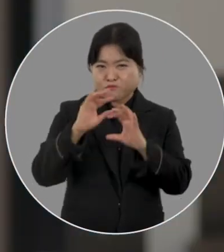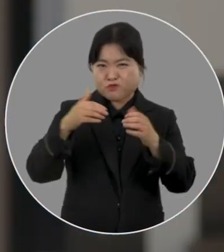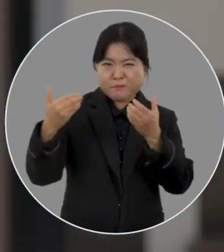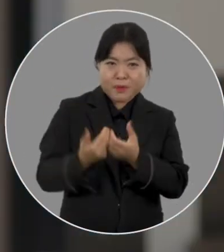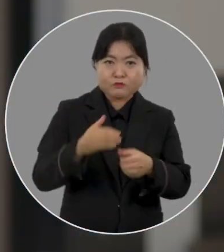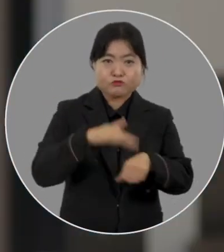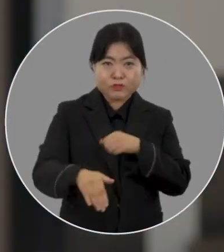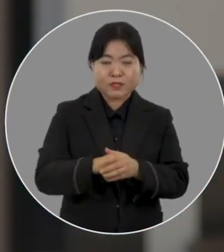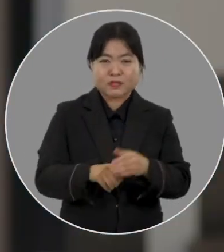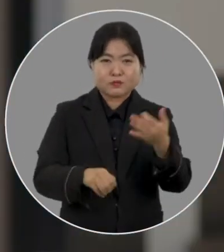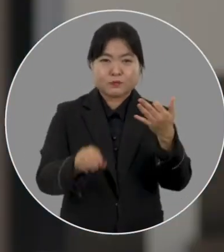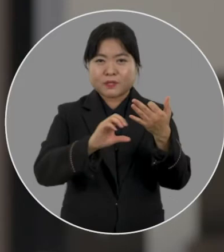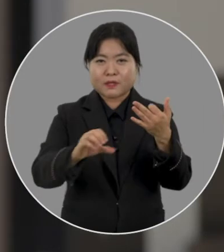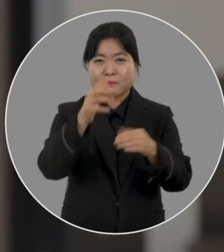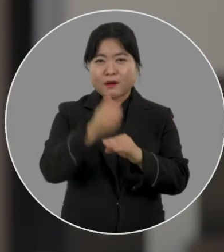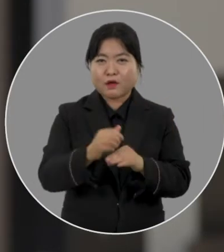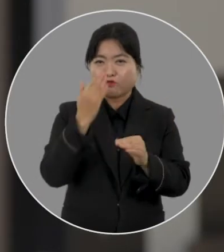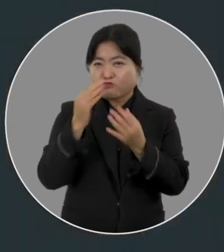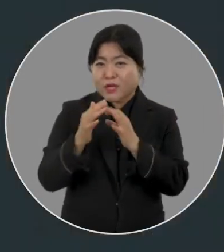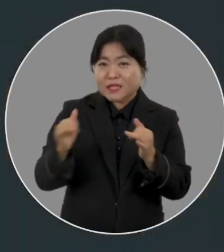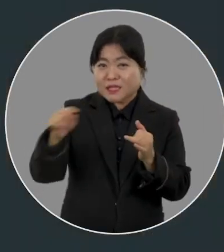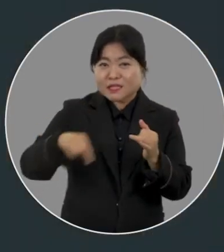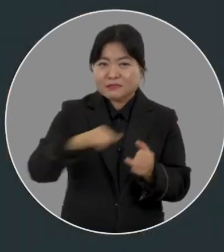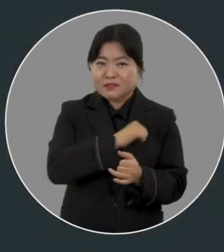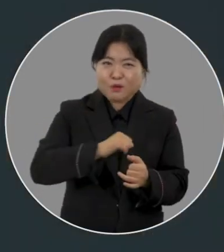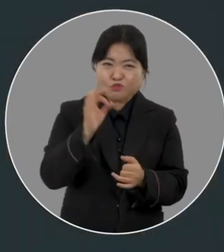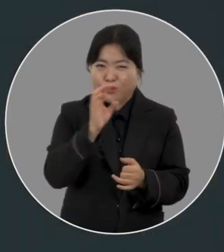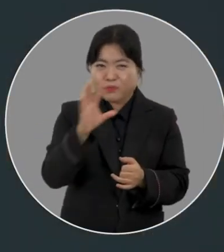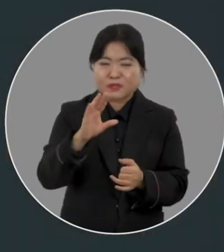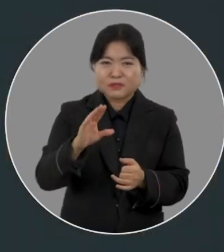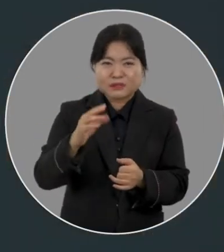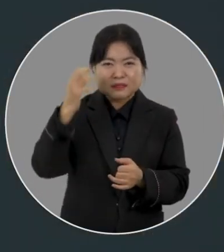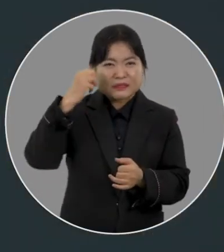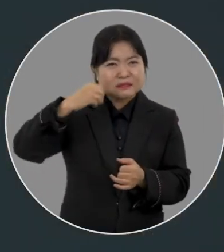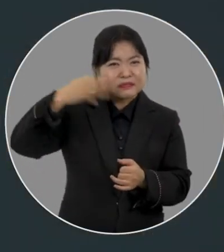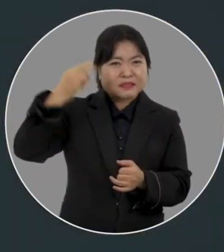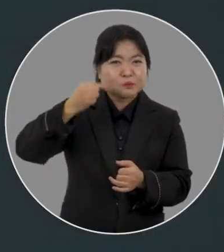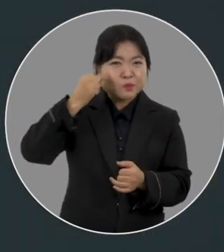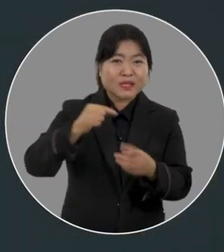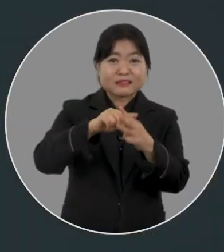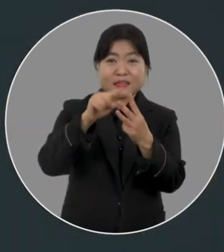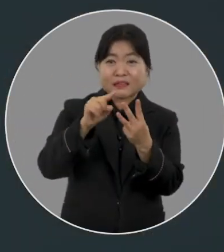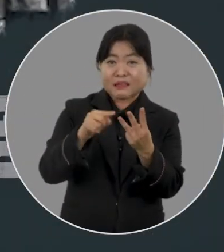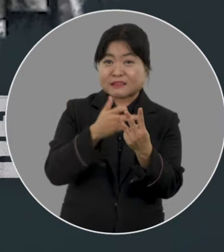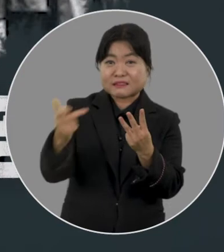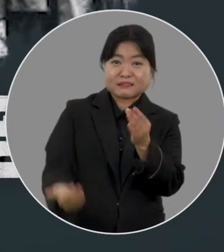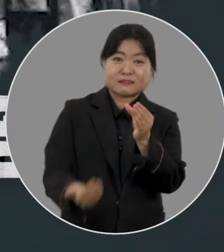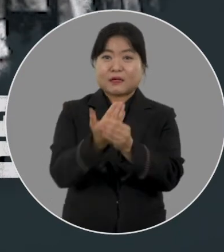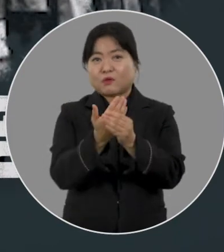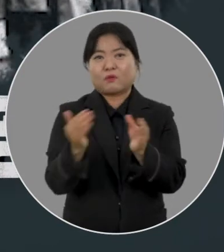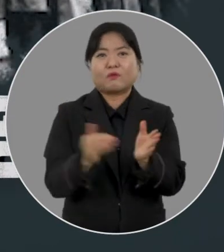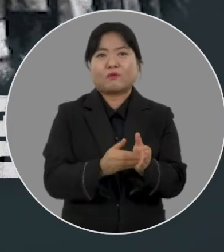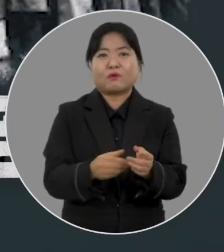19세기 말에 유대인에게는 참을 수 없는, 정말 지울 수 없는 세계의 대사건이 동시다발적으로 일어납니다.